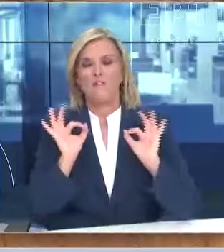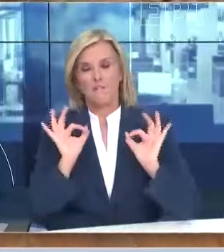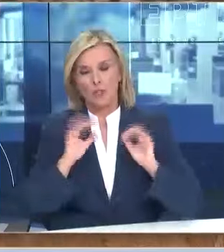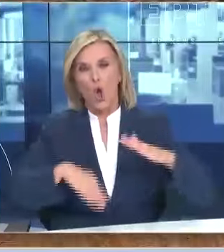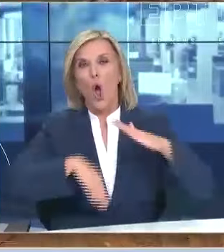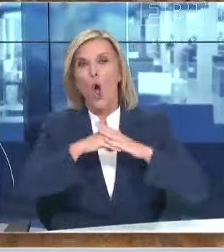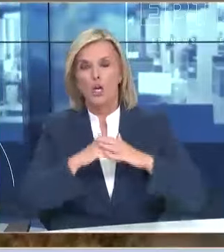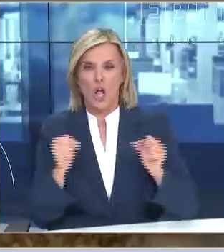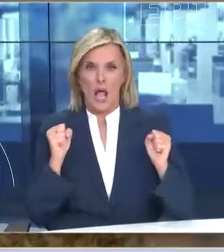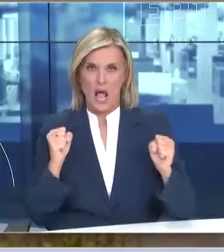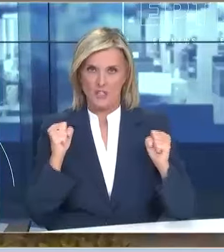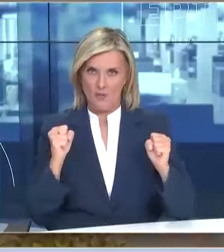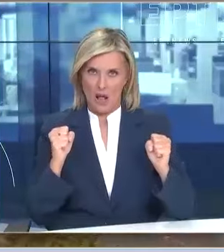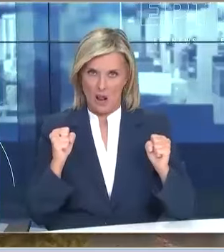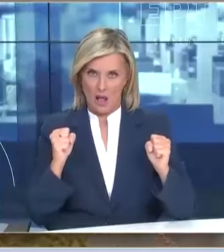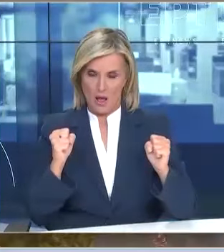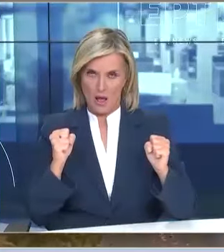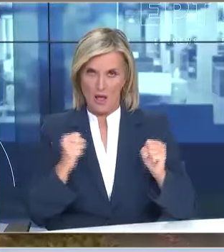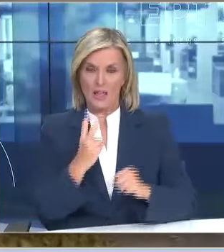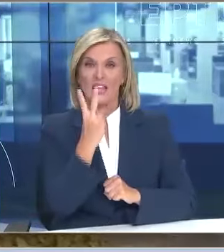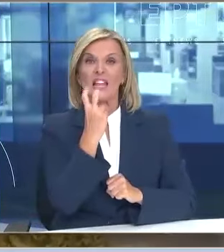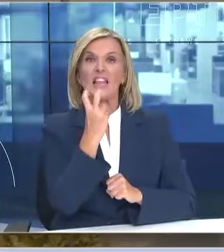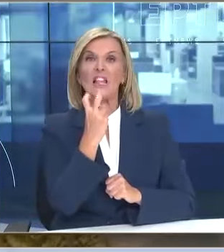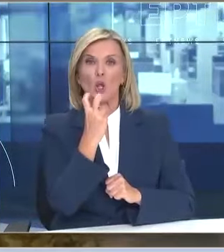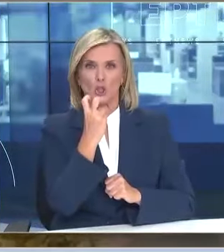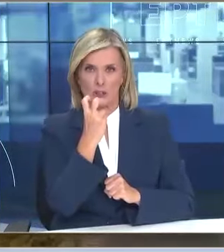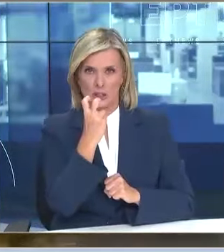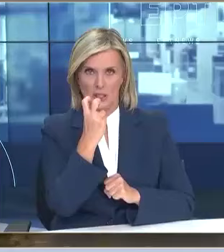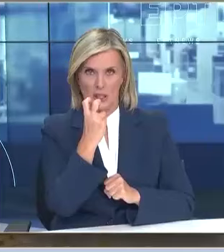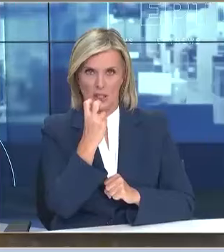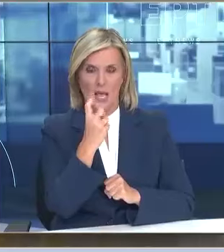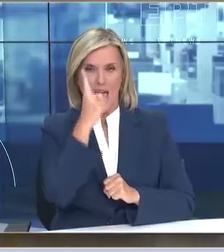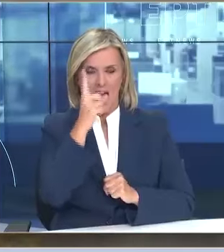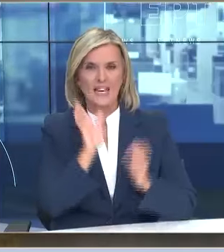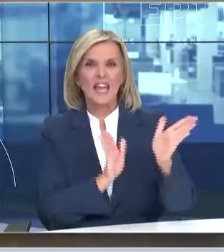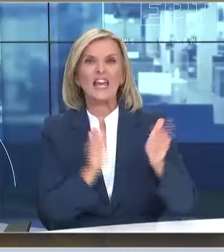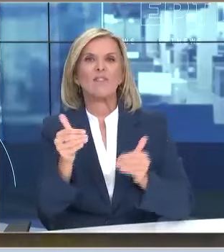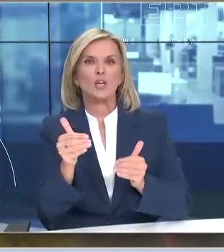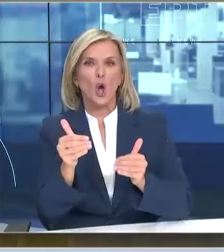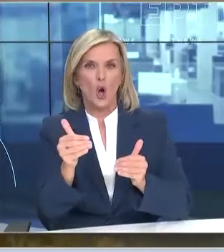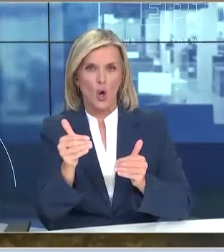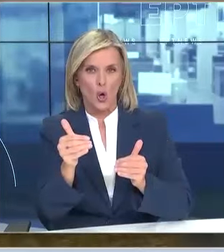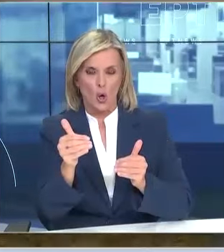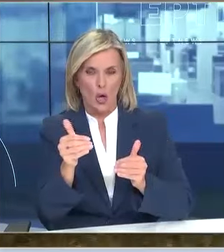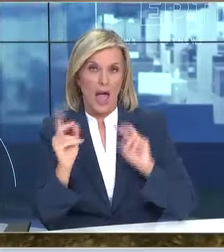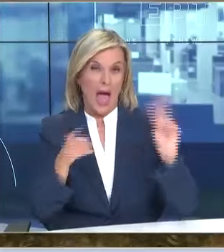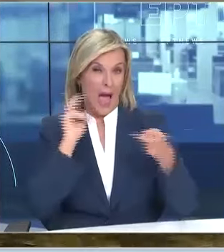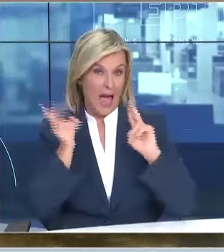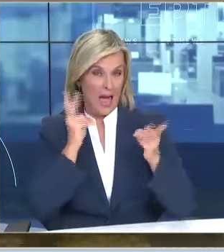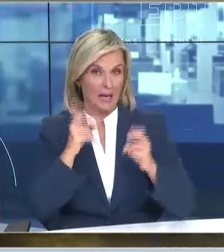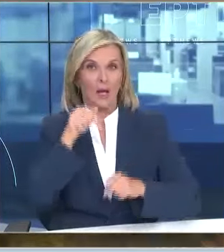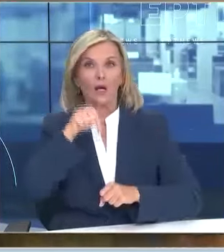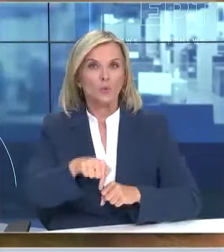Το όριο ασφαλείας, που σημαίνει ότι πρέπει να το φτάνουν, είναι 20 μικρογραμμάρια, ένα κυβικό μέτρο, και αυτό που έχουμε αυτή τη στιγμή, το οποίο